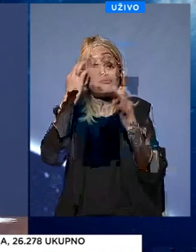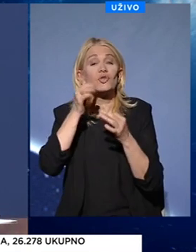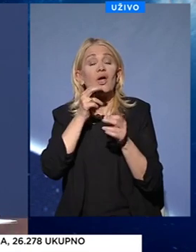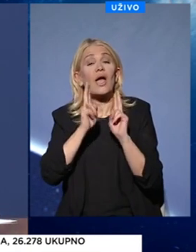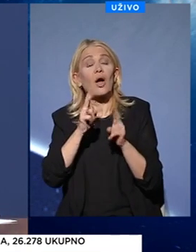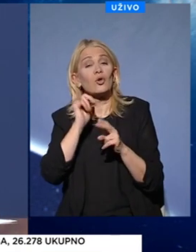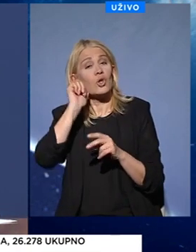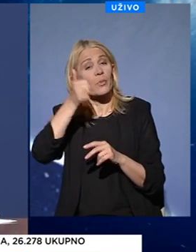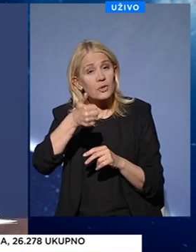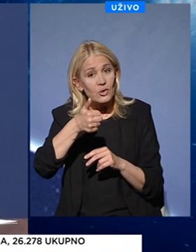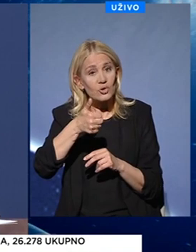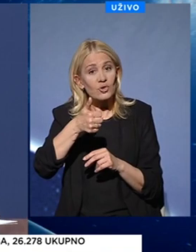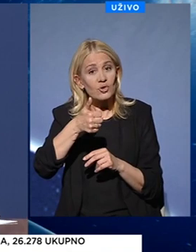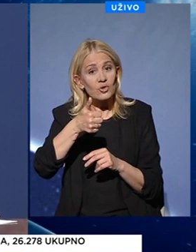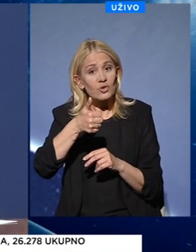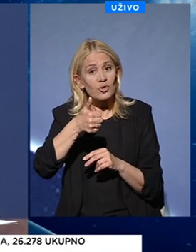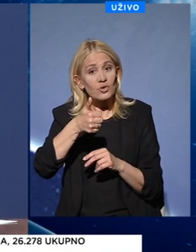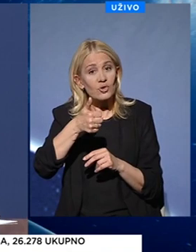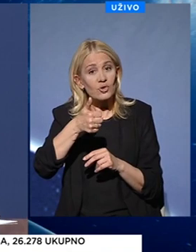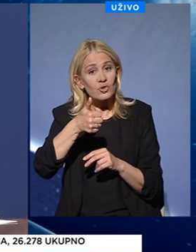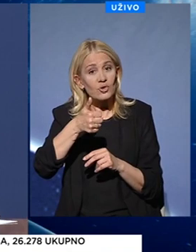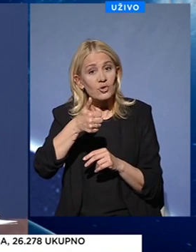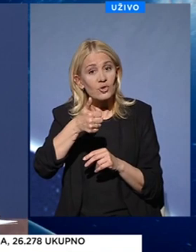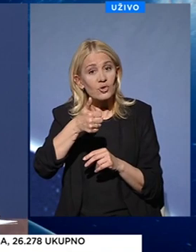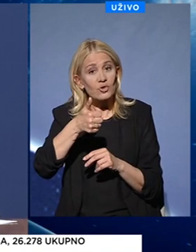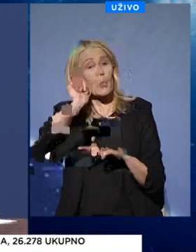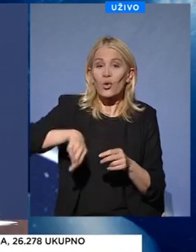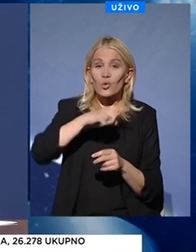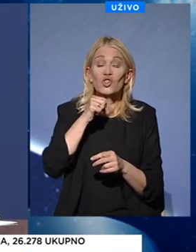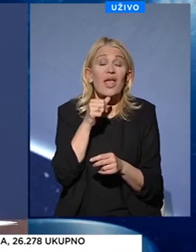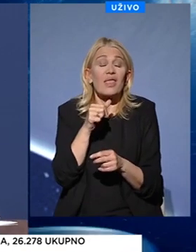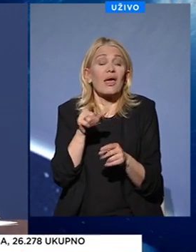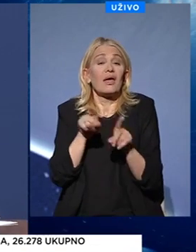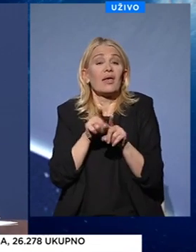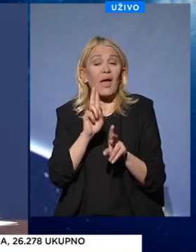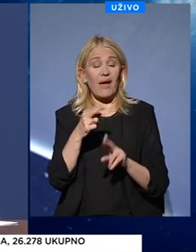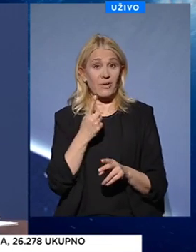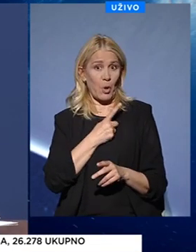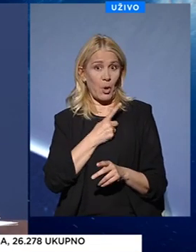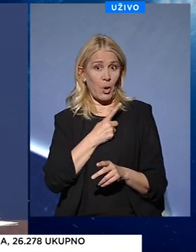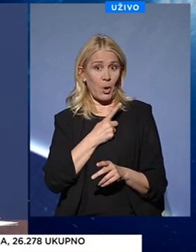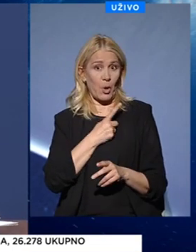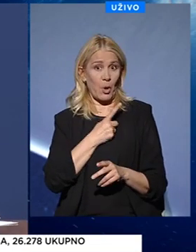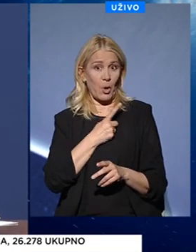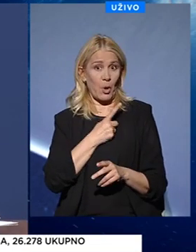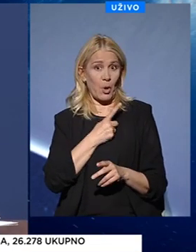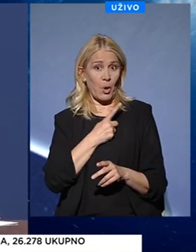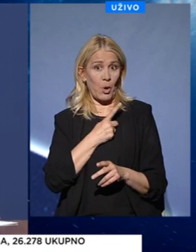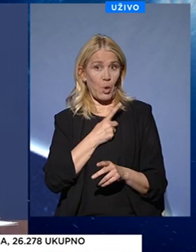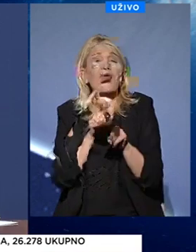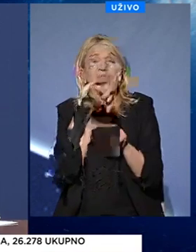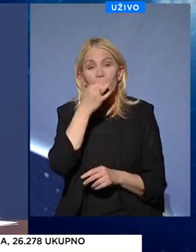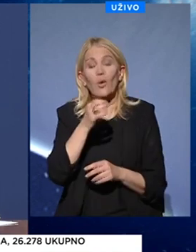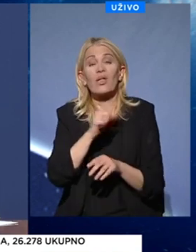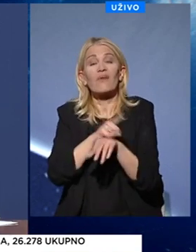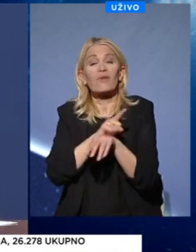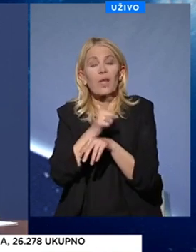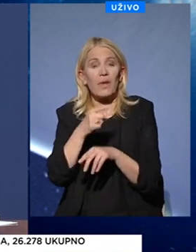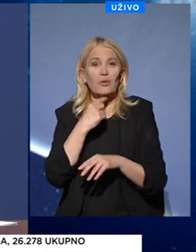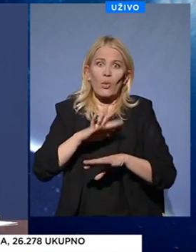ćemo sutra i kakva nam je i okruženje i okolina i kakvi smo mi sami. Mislim da je to najbolji period da sve te